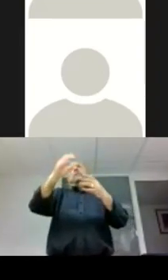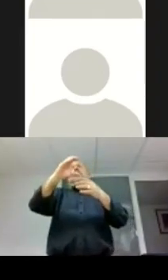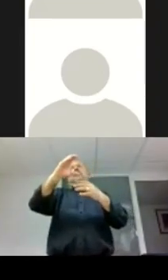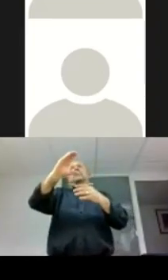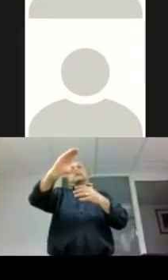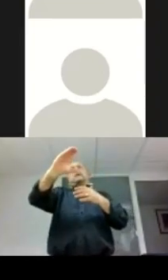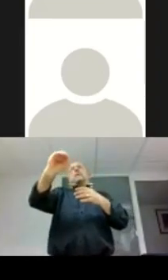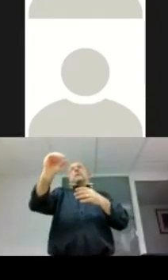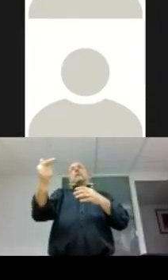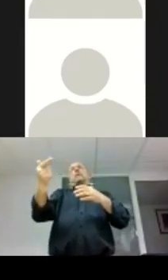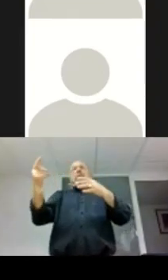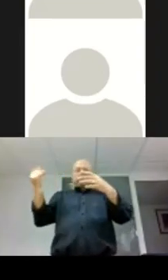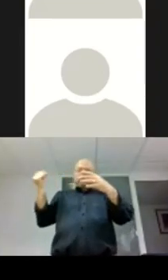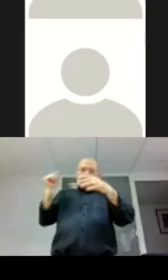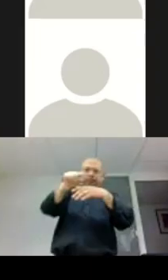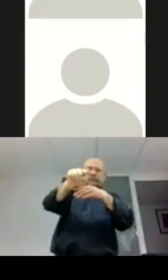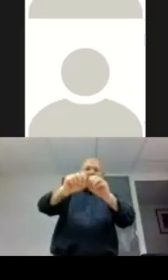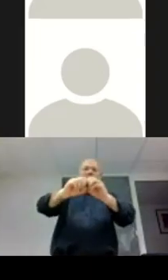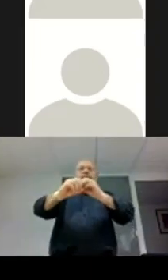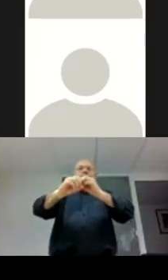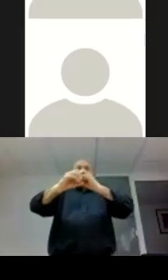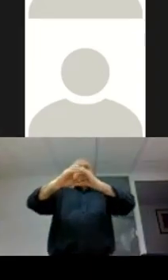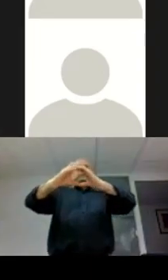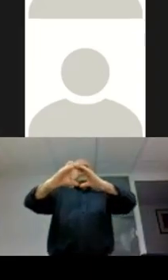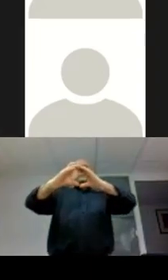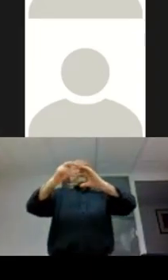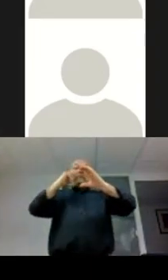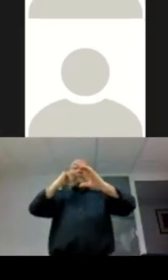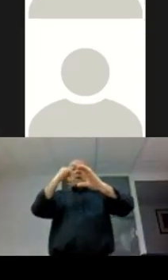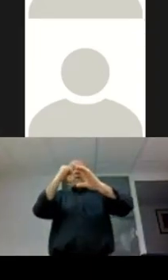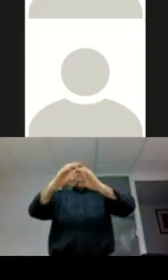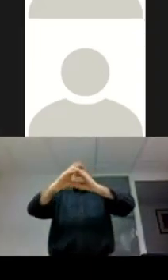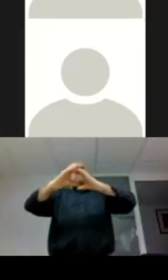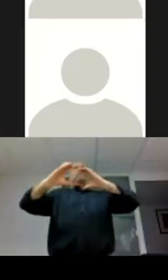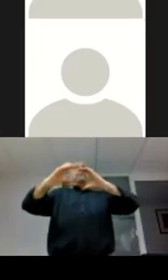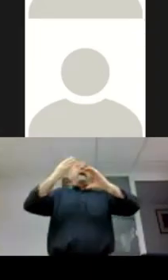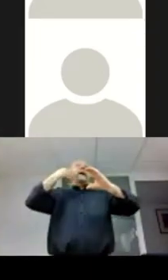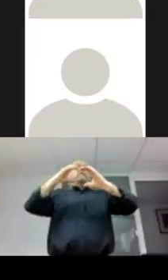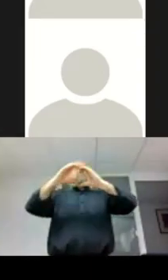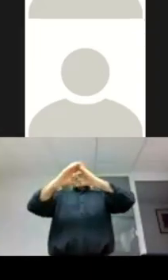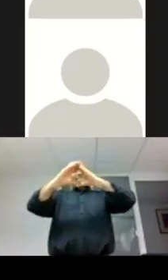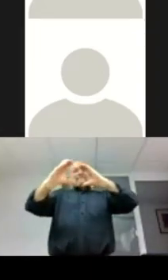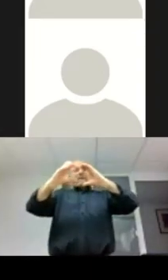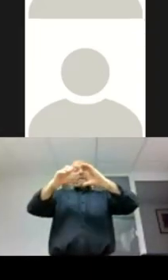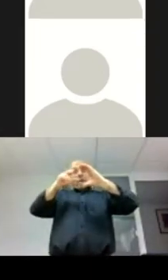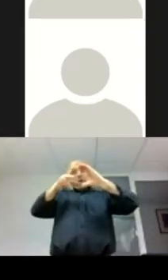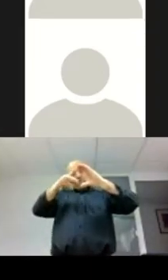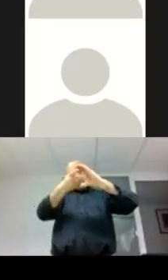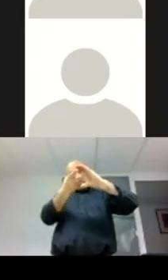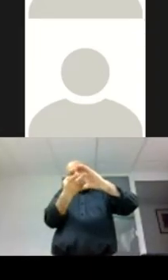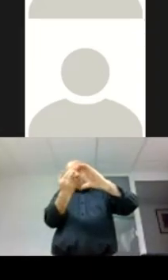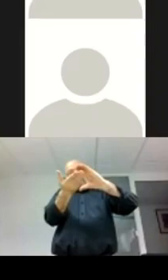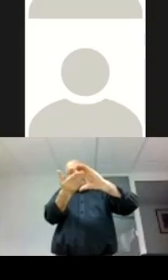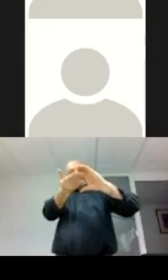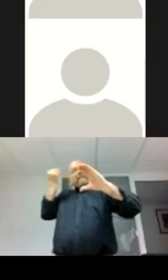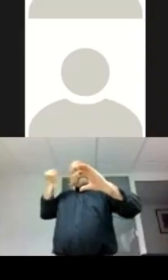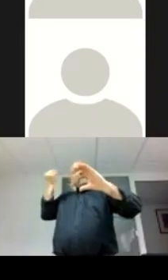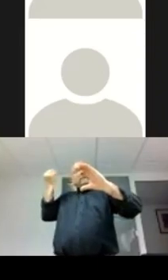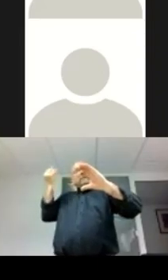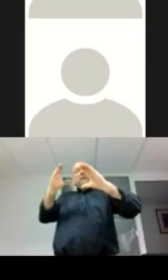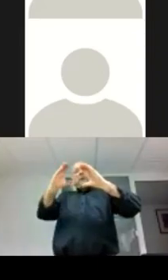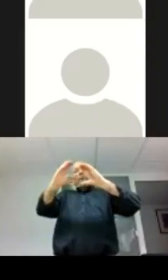abdominale avec du dioxyde de carbone, comme pour les coloscopies, et on arrive à travailler dans votre cavité abdominale qui est gonflée